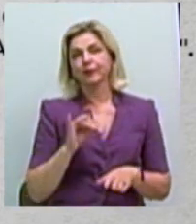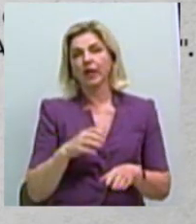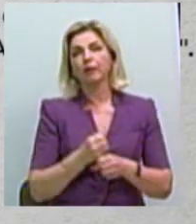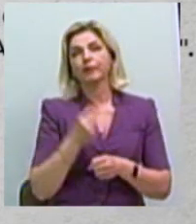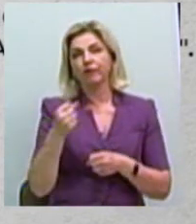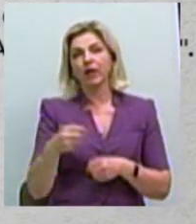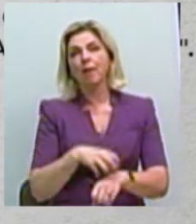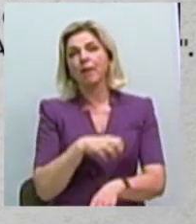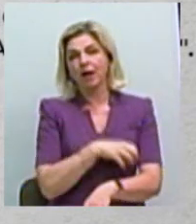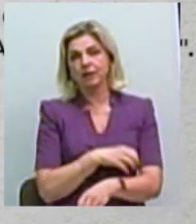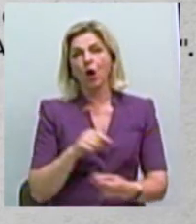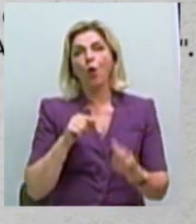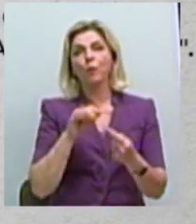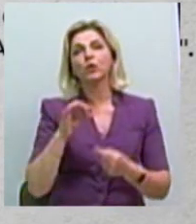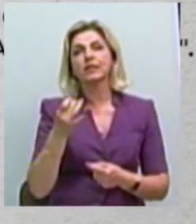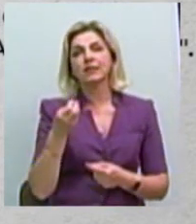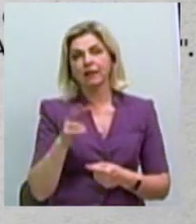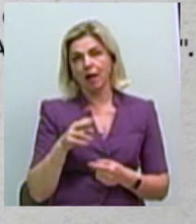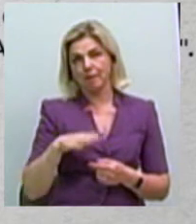політична партія «Опозиційна платформа за життя».